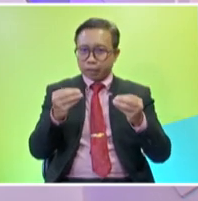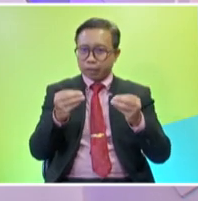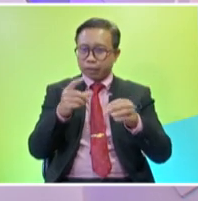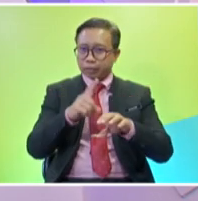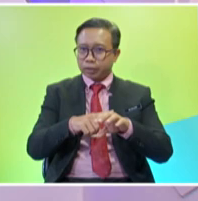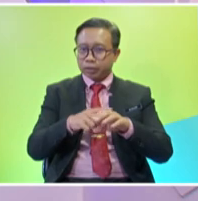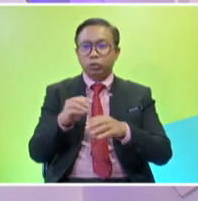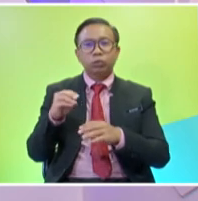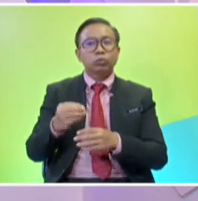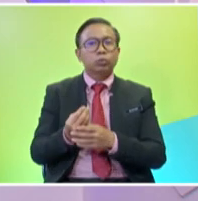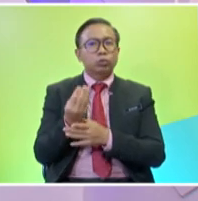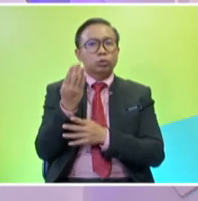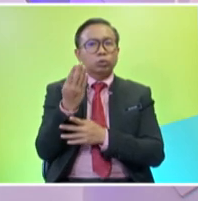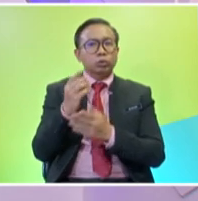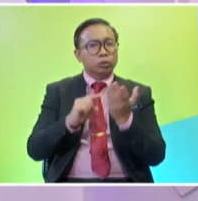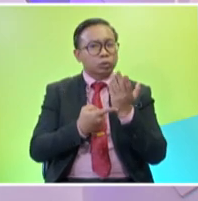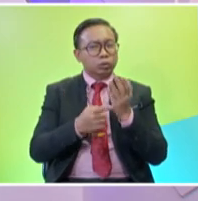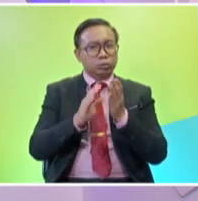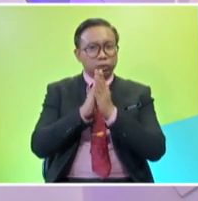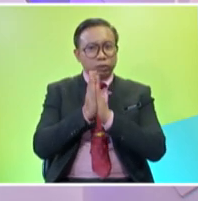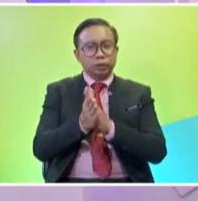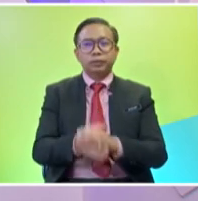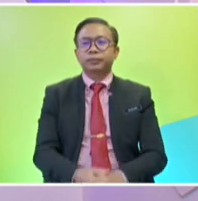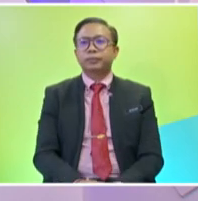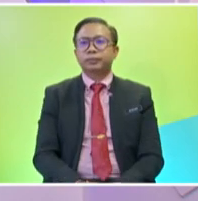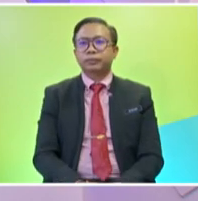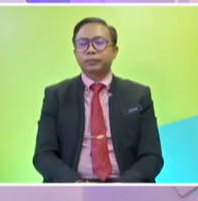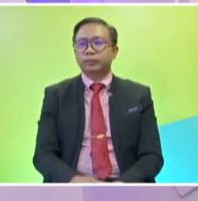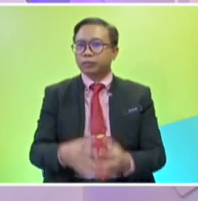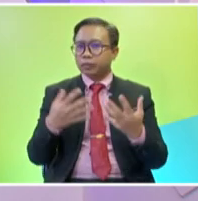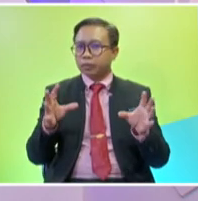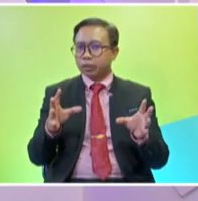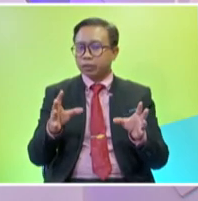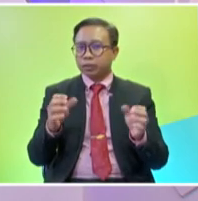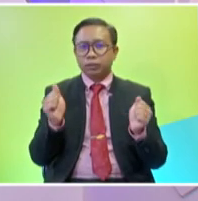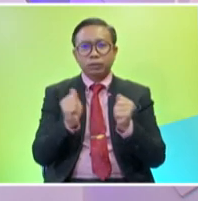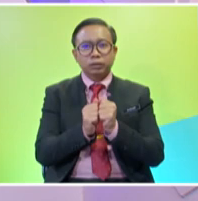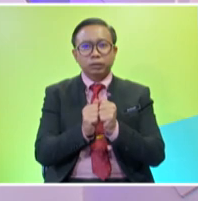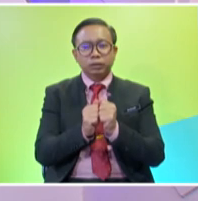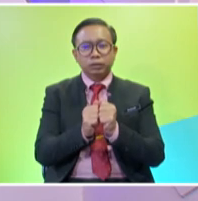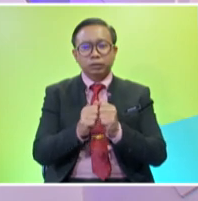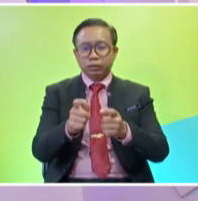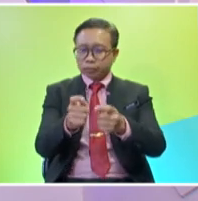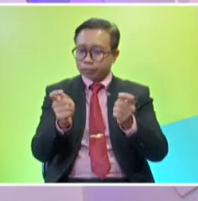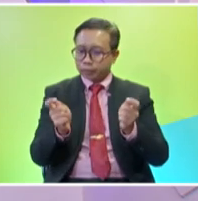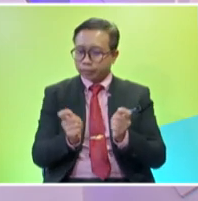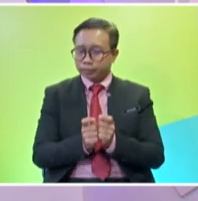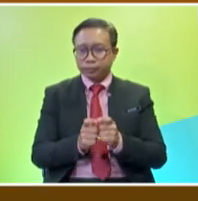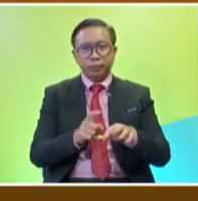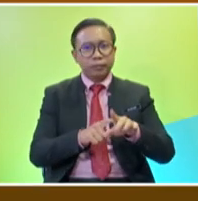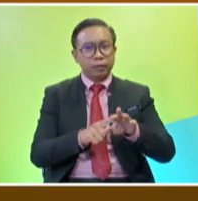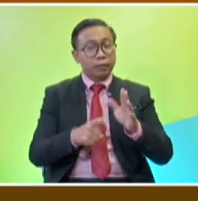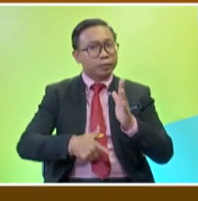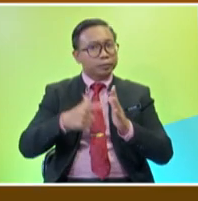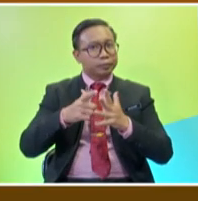tumbuh-tumbuhan setelah jadi walaupun tumbuh-tumbuhan telah menyesuaikan diri dengan posisi terang contohnya daun yang lebih